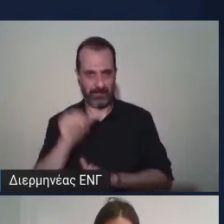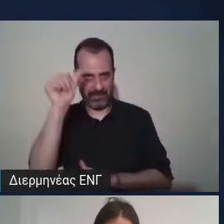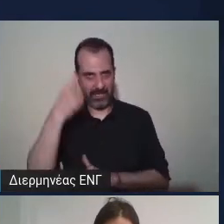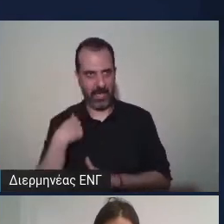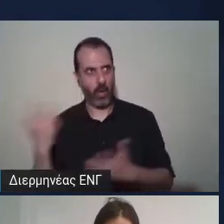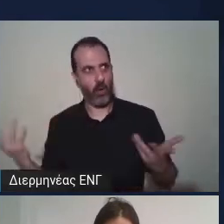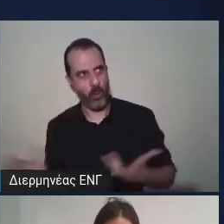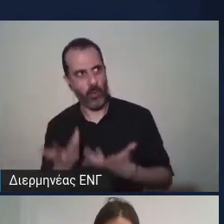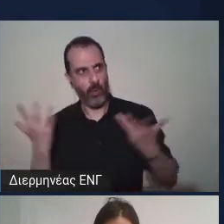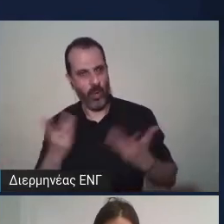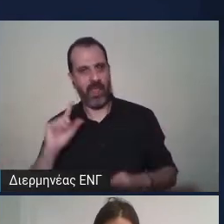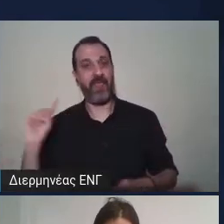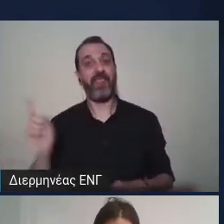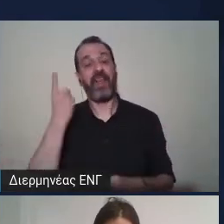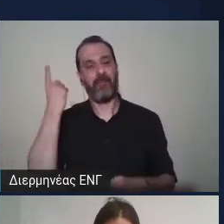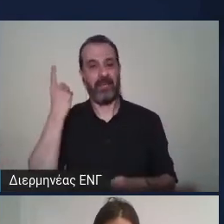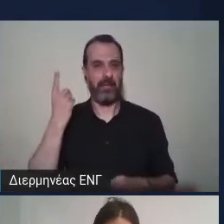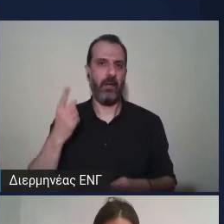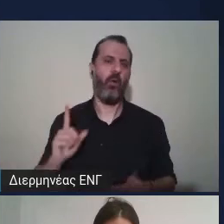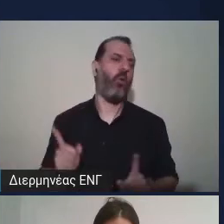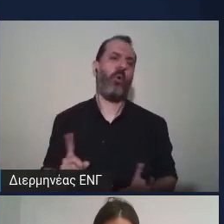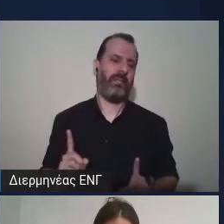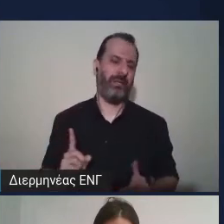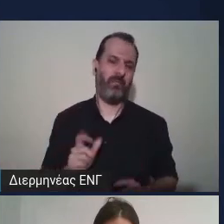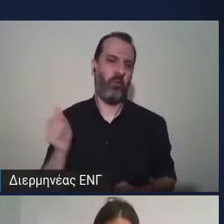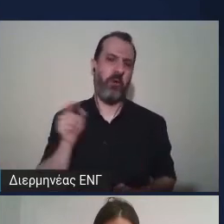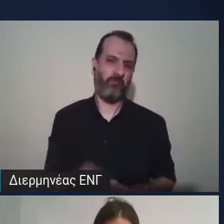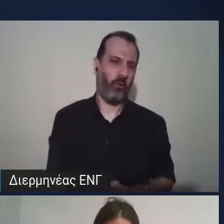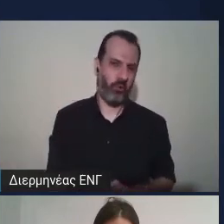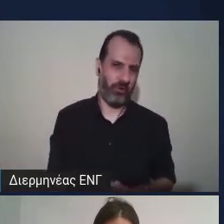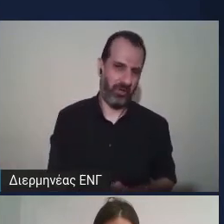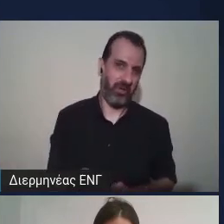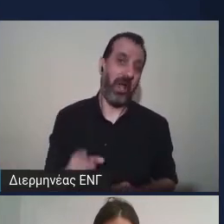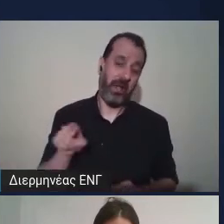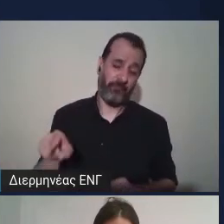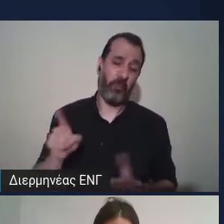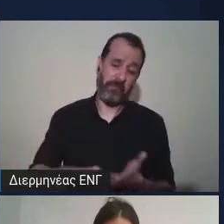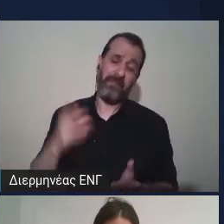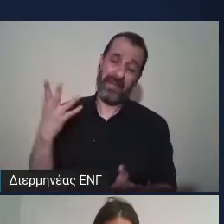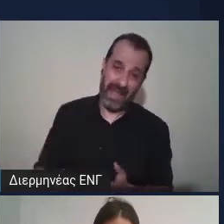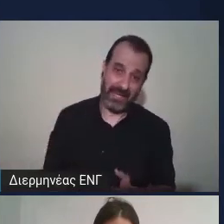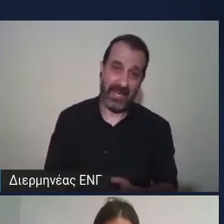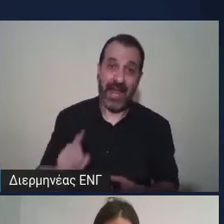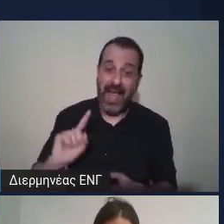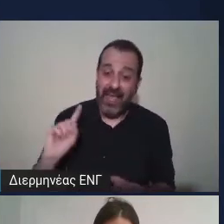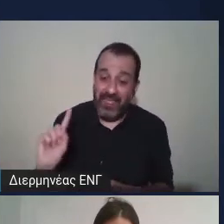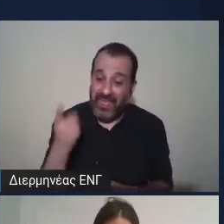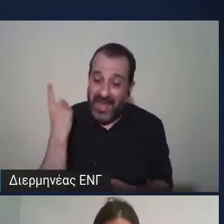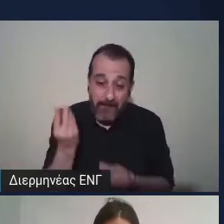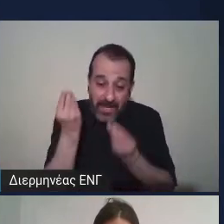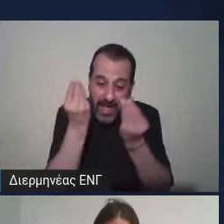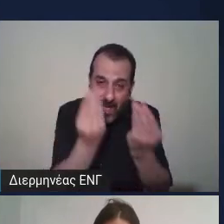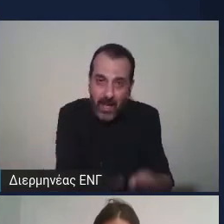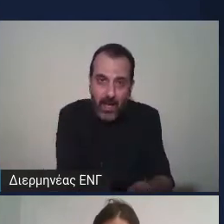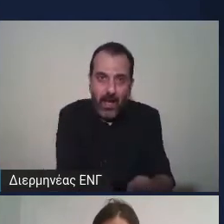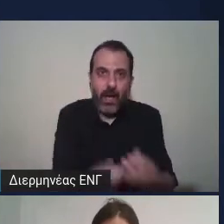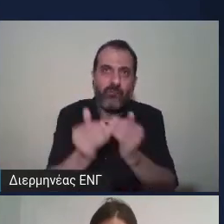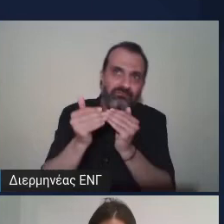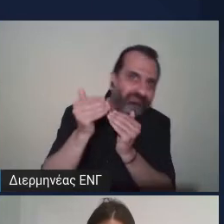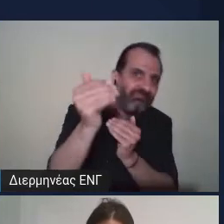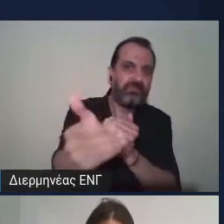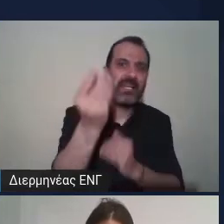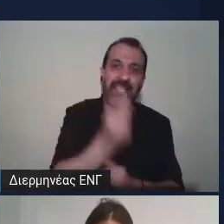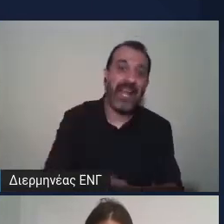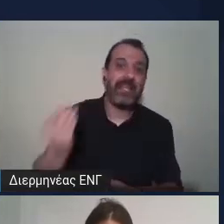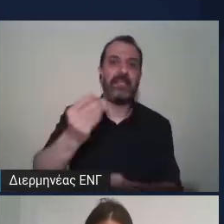μας, βασικό πραγματούμενο. Αυτό που εν τέλει θα τους θεραπεύσει, εν τέλει θα τους δείξει το δρόμο για μια νέα καλύτερη ζωή, είναι